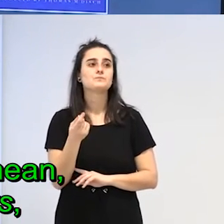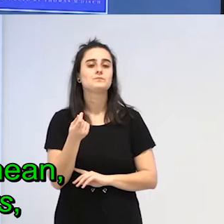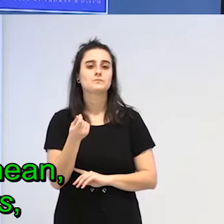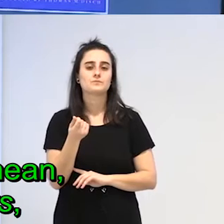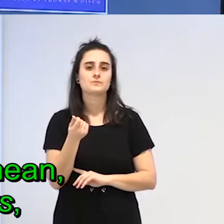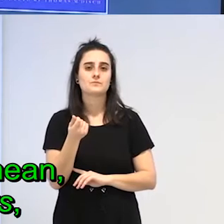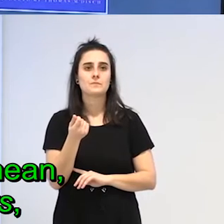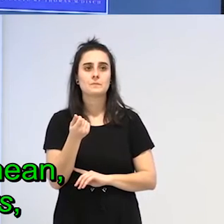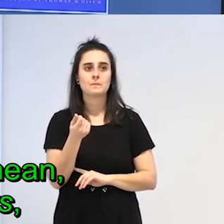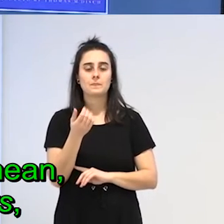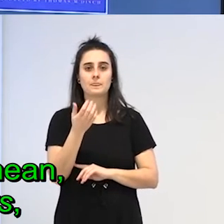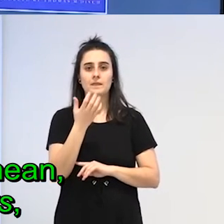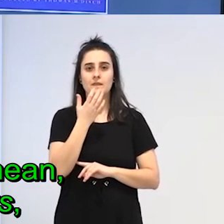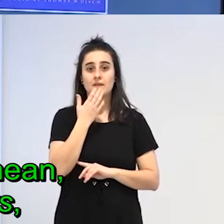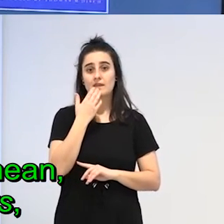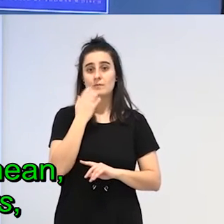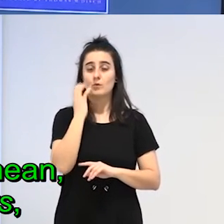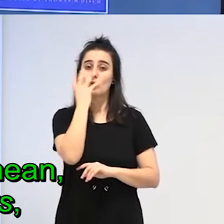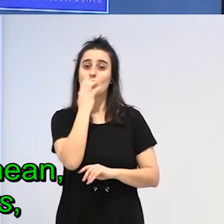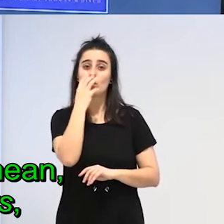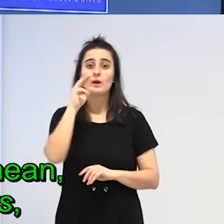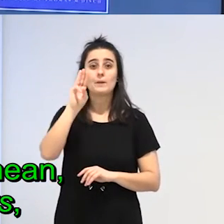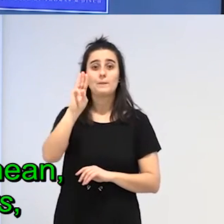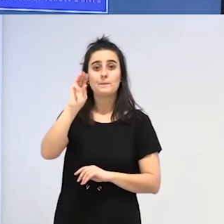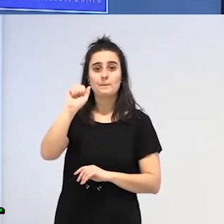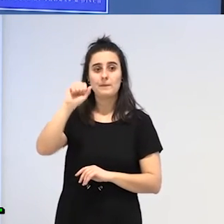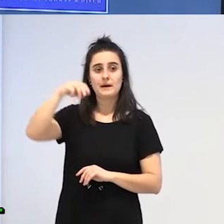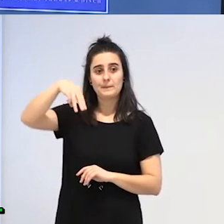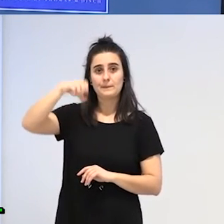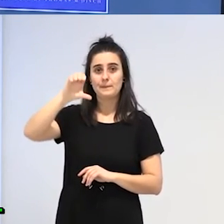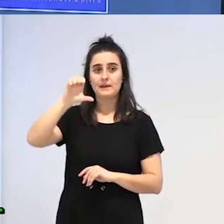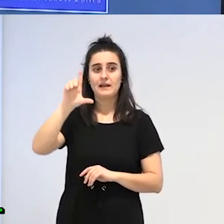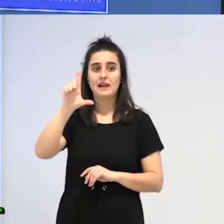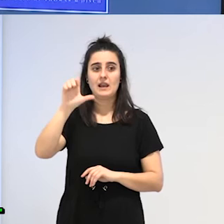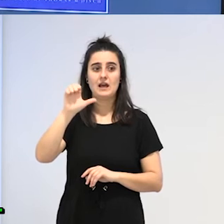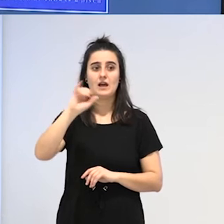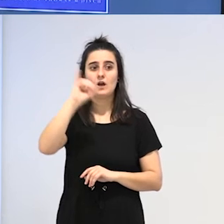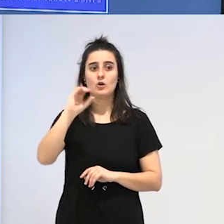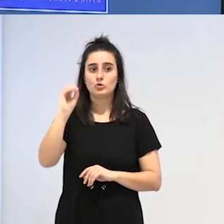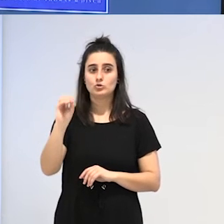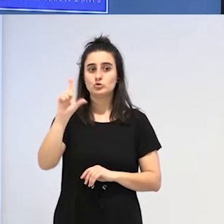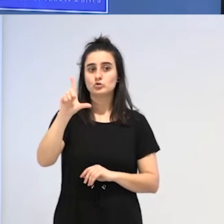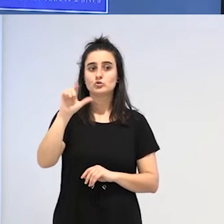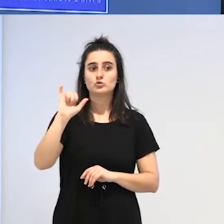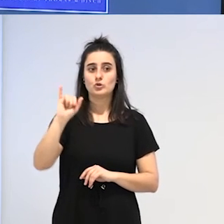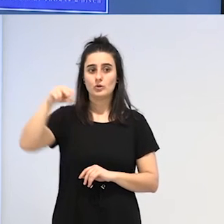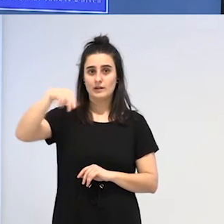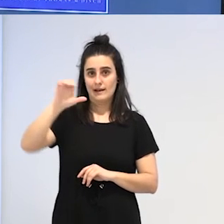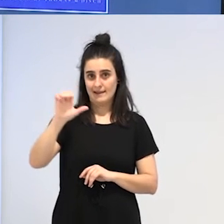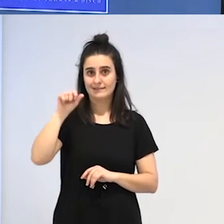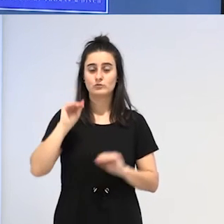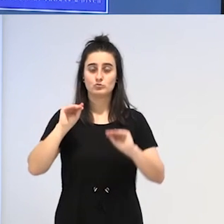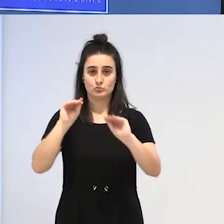adibidez, Pamela Solinen ipuinean The Heat Death of the Universe, unibertsoaren bero eriotza, bueno,